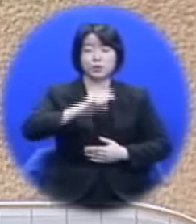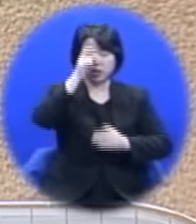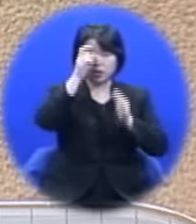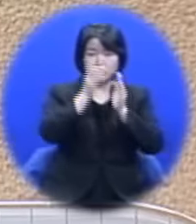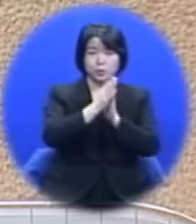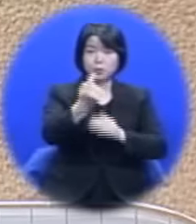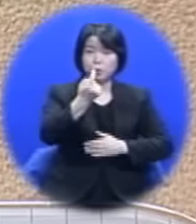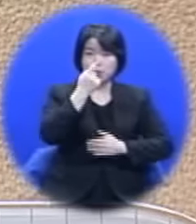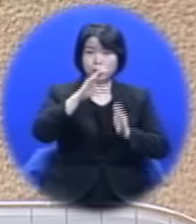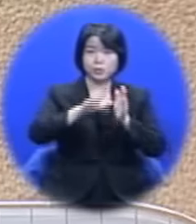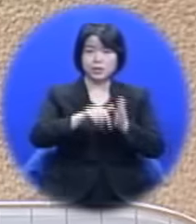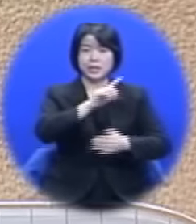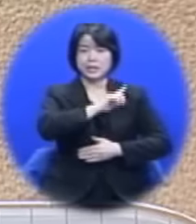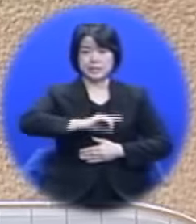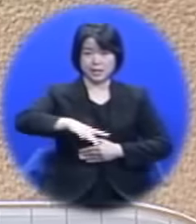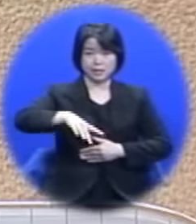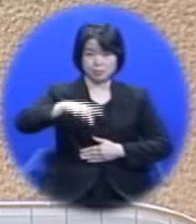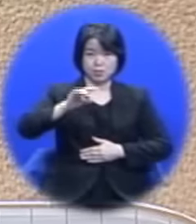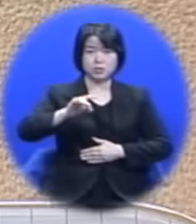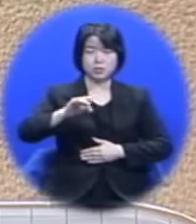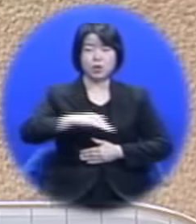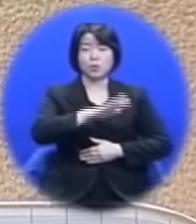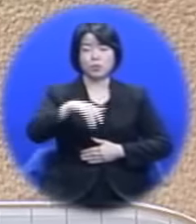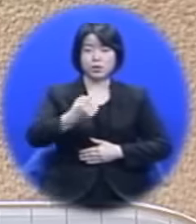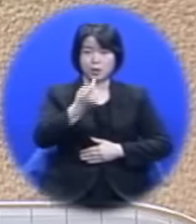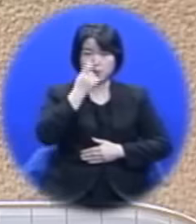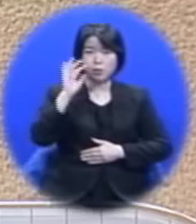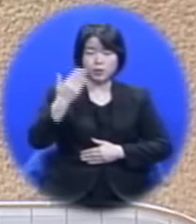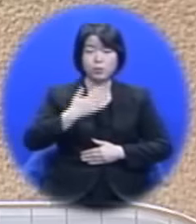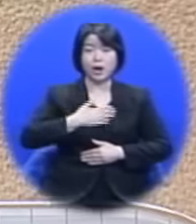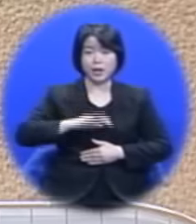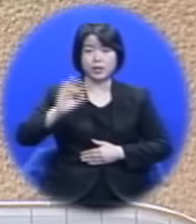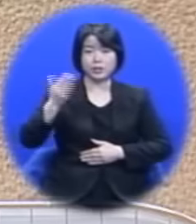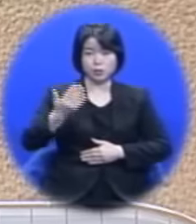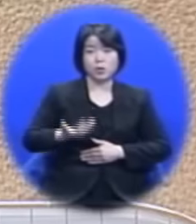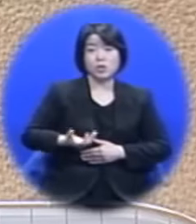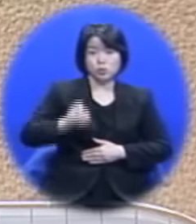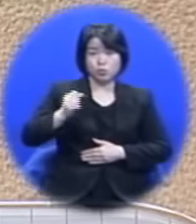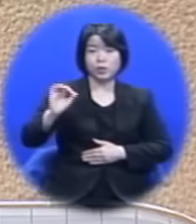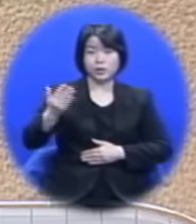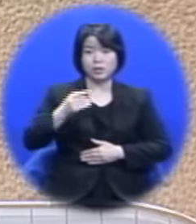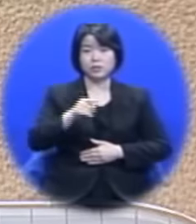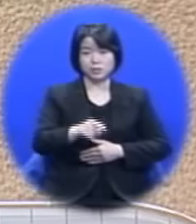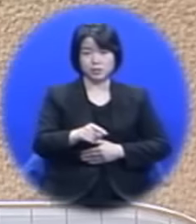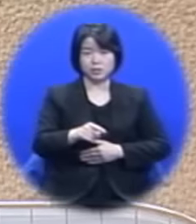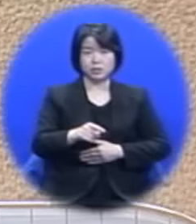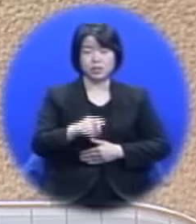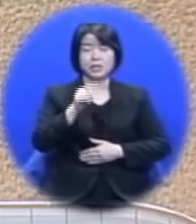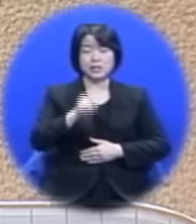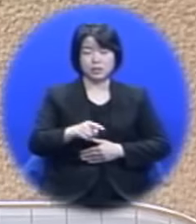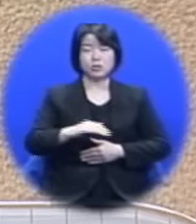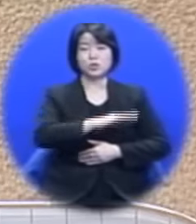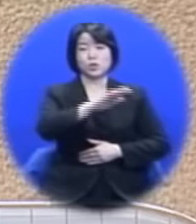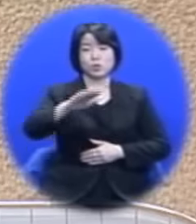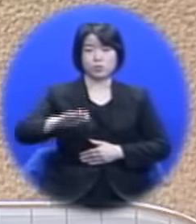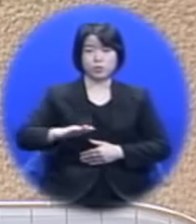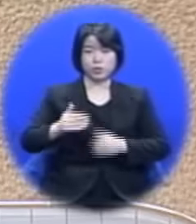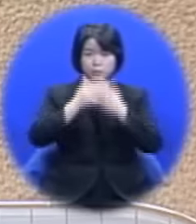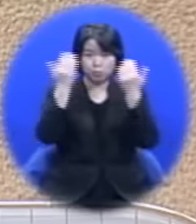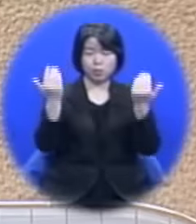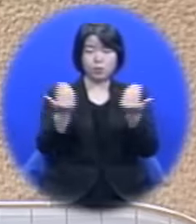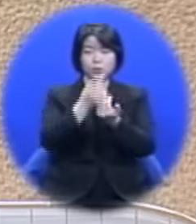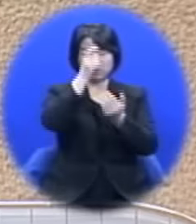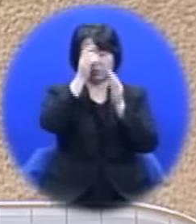때 가장 먼저 우리가 배워야 하고 알아야 되고 누려야 되는 것입니다 이것이 우리의 모든